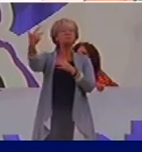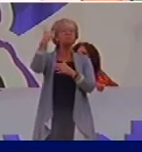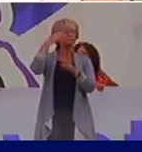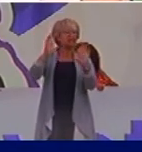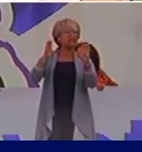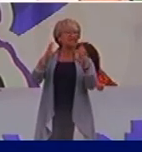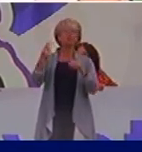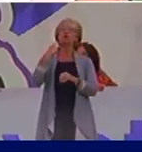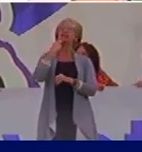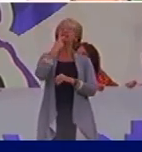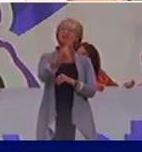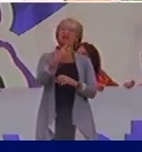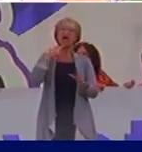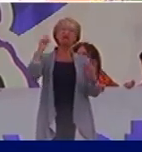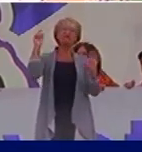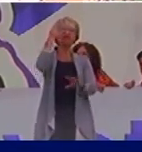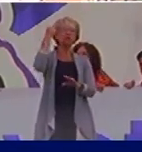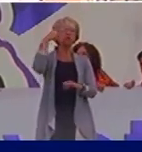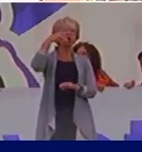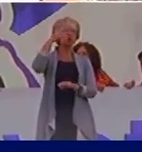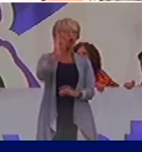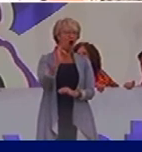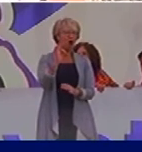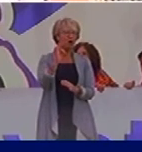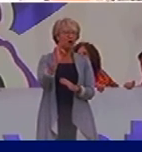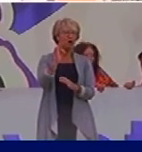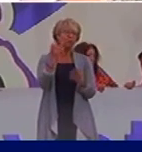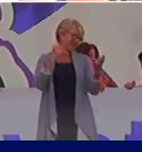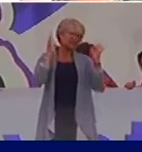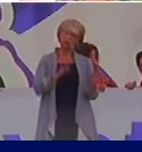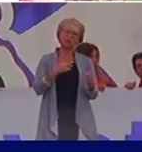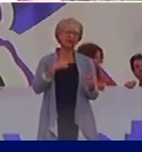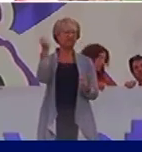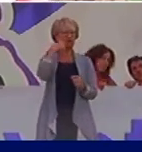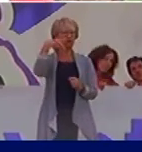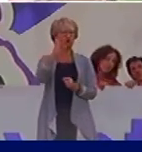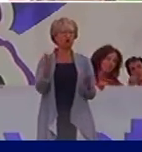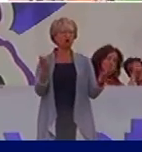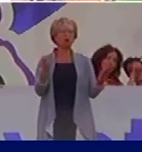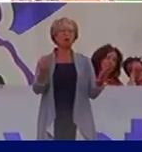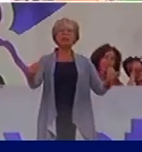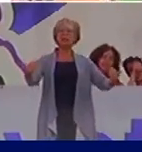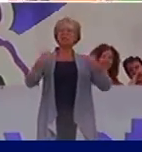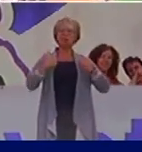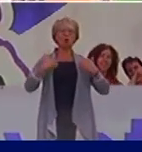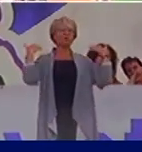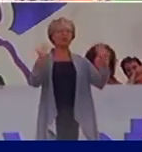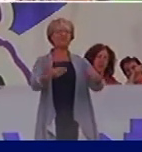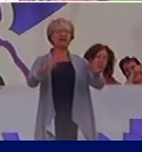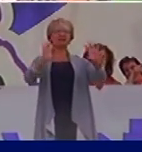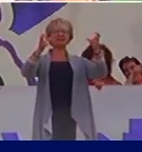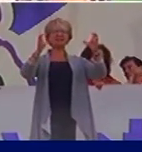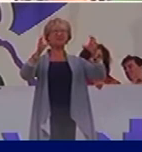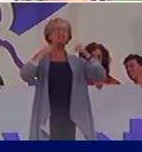televisioni diranno che avrà vinto il no, perché il no avrà vinto, io sarò davanti al televisore con